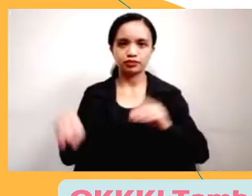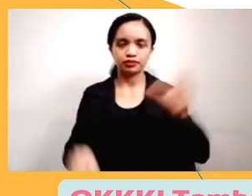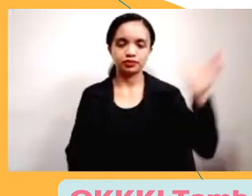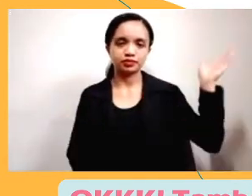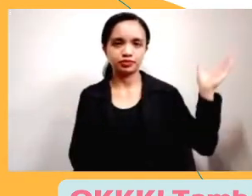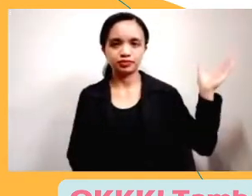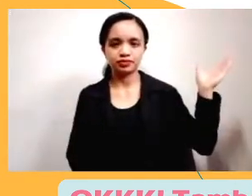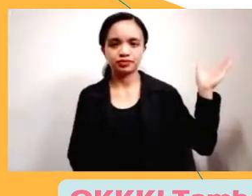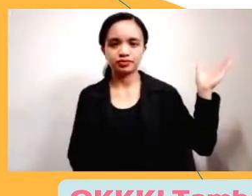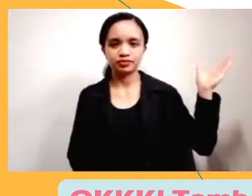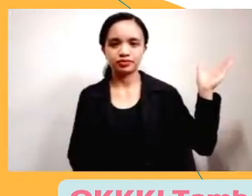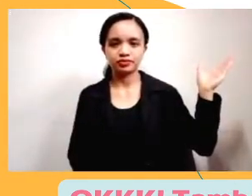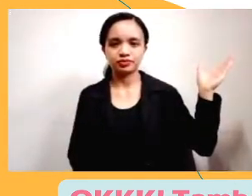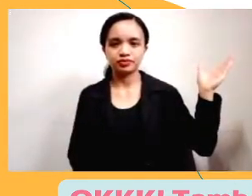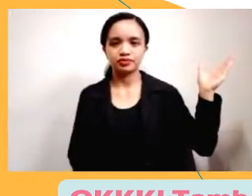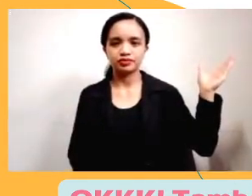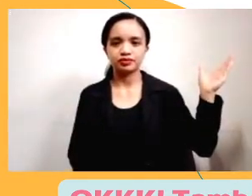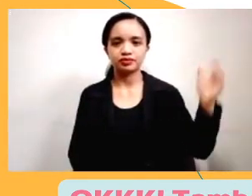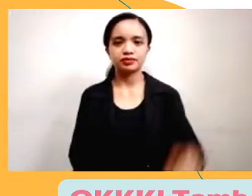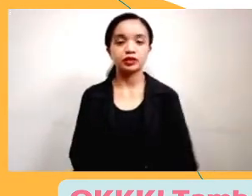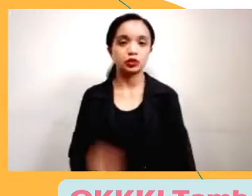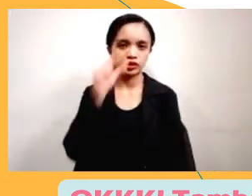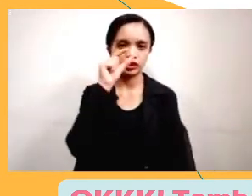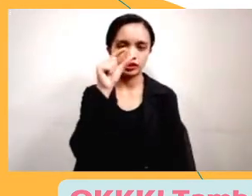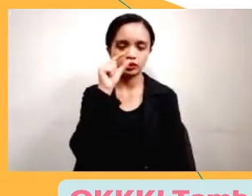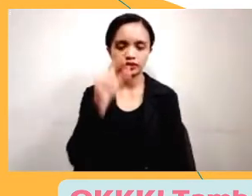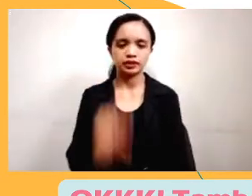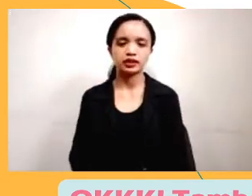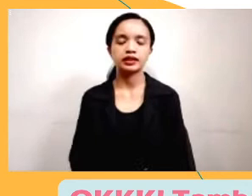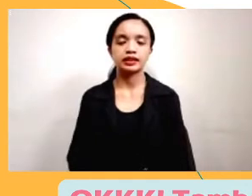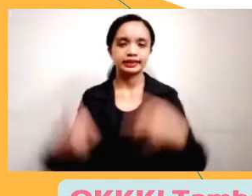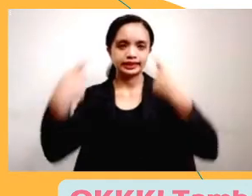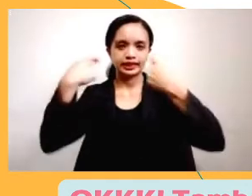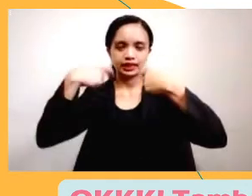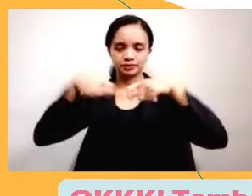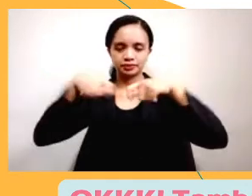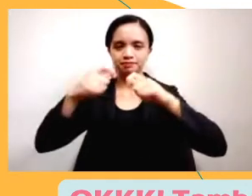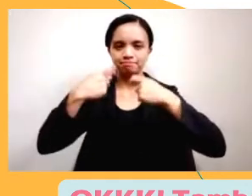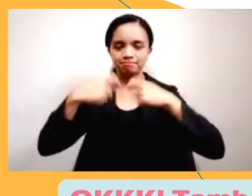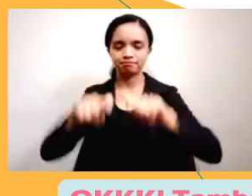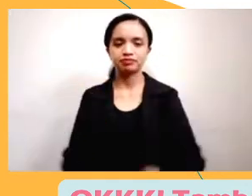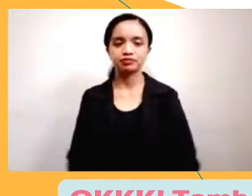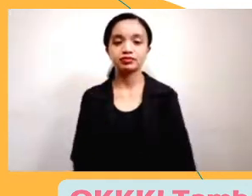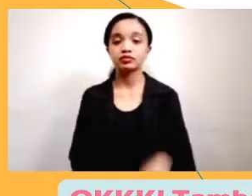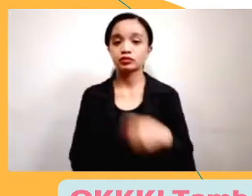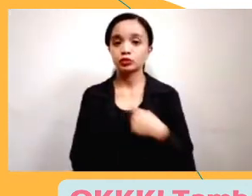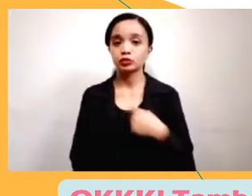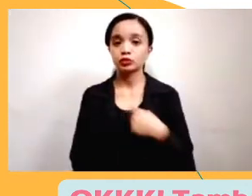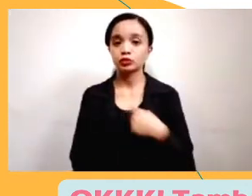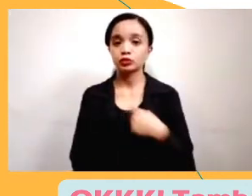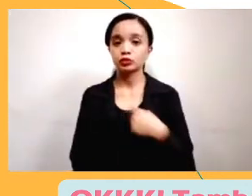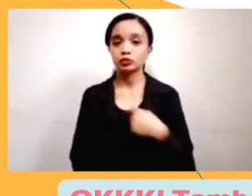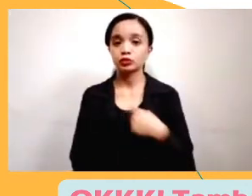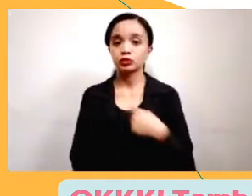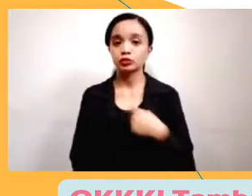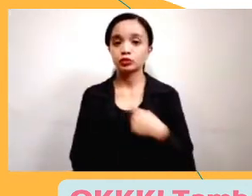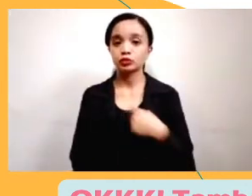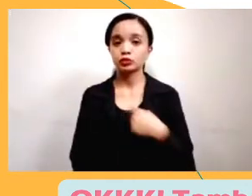ang space ng konti. Try natin. Ako ay ito.